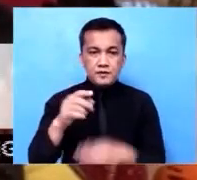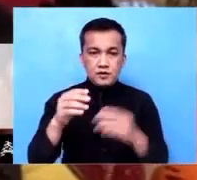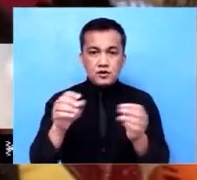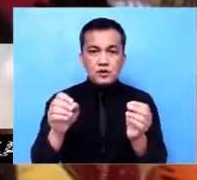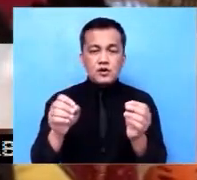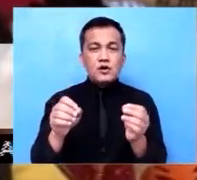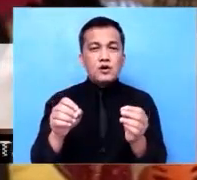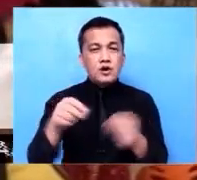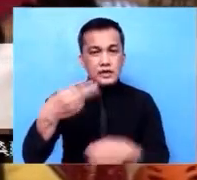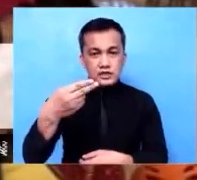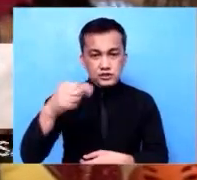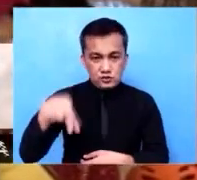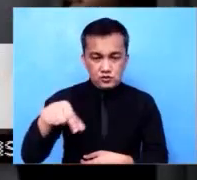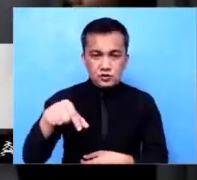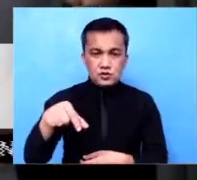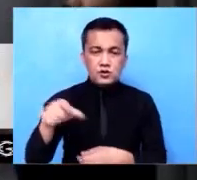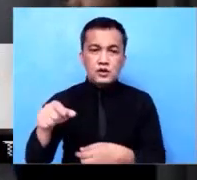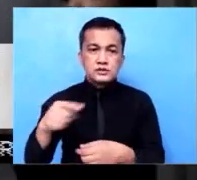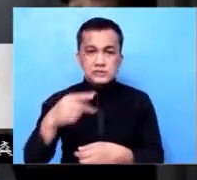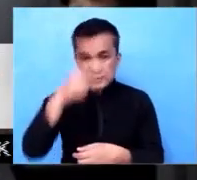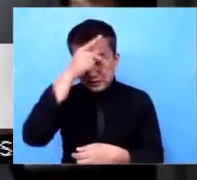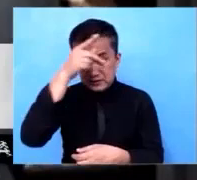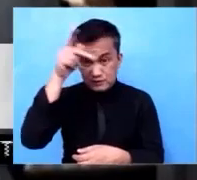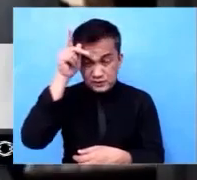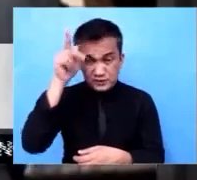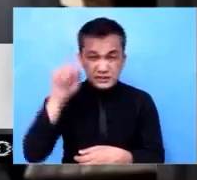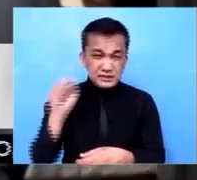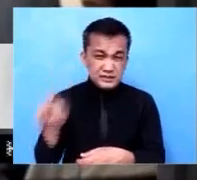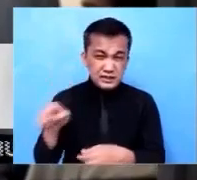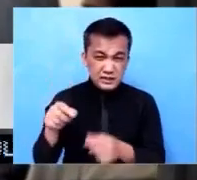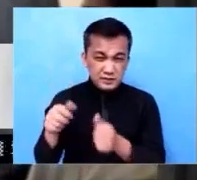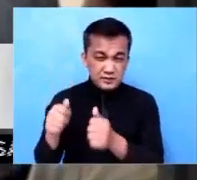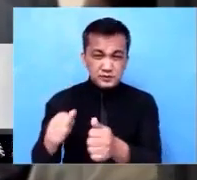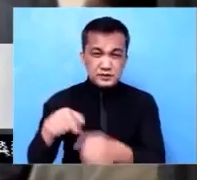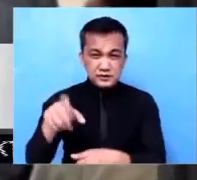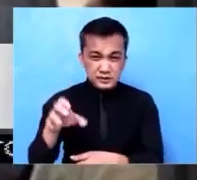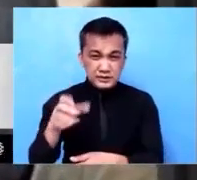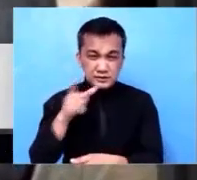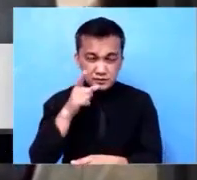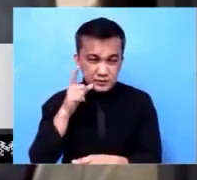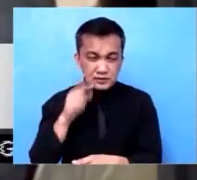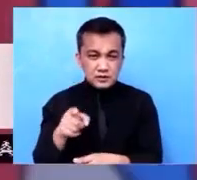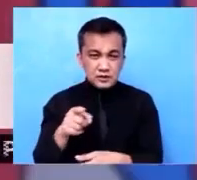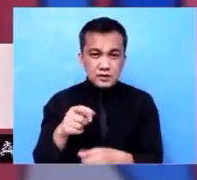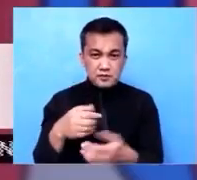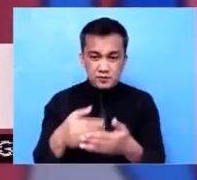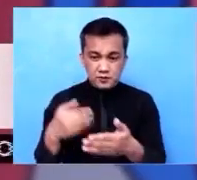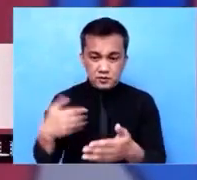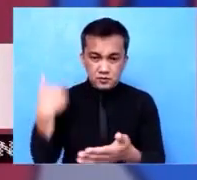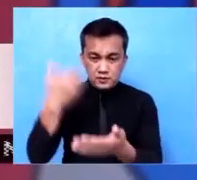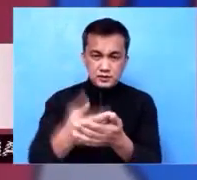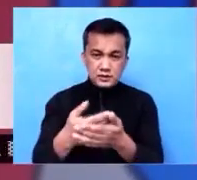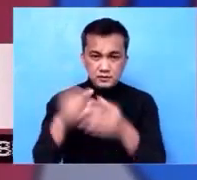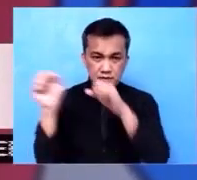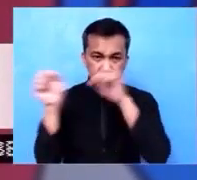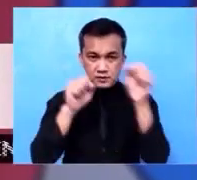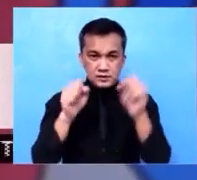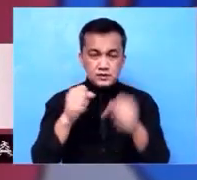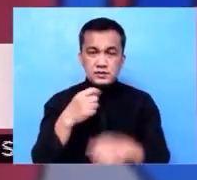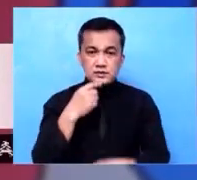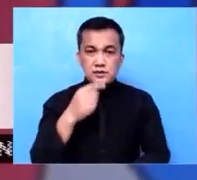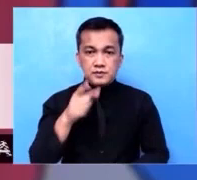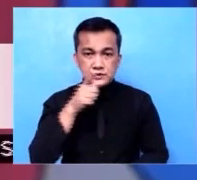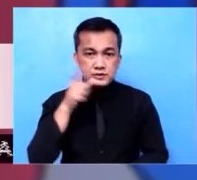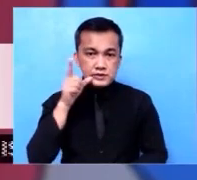sa Katipunan Avenue sa Quezon City. At bago pa man mag-landfall ang bagyo, nagsabi na si Robredo na nakahanda na